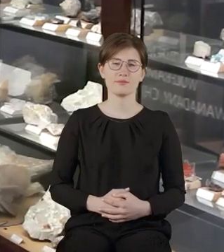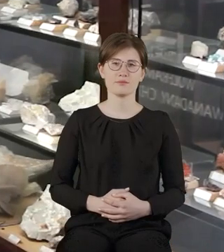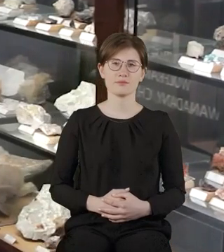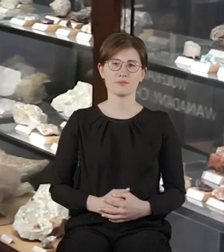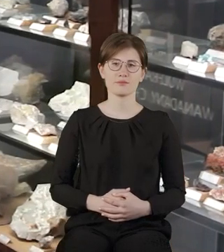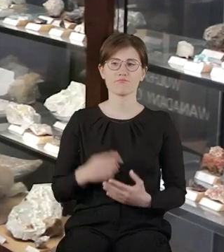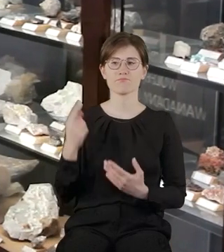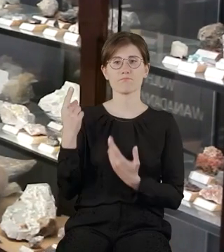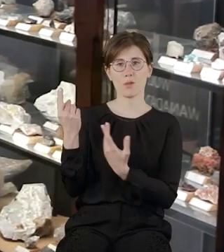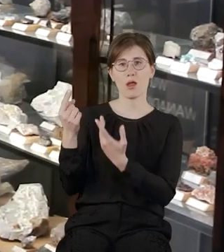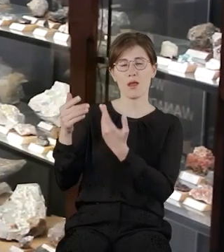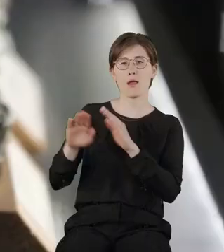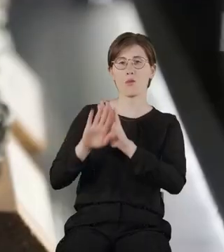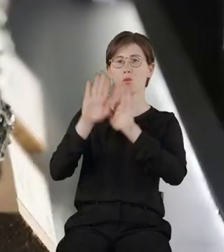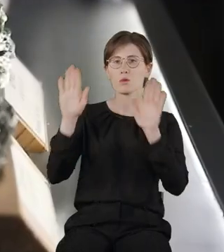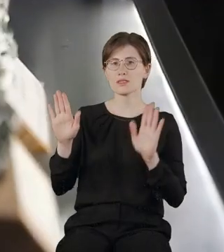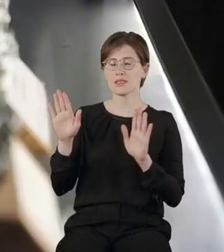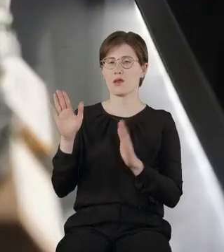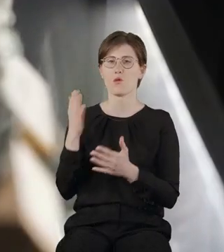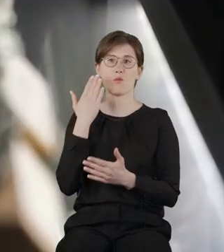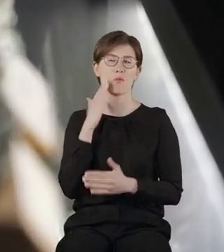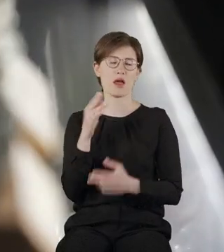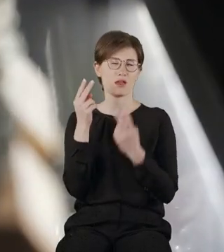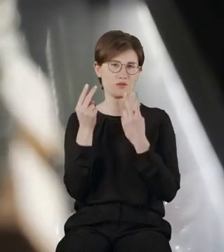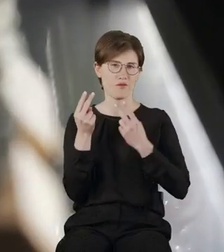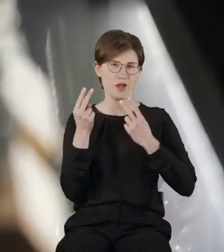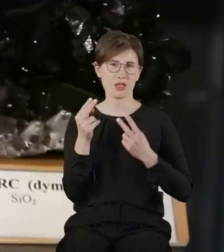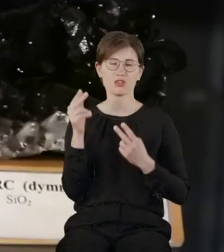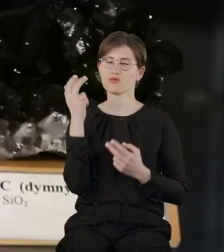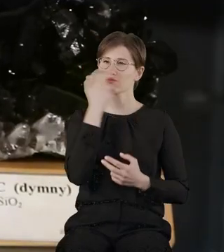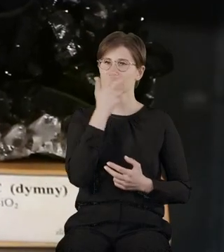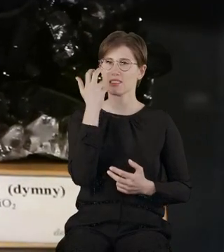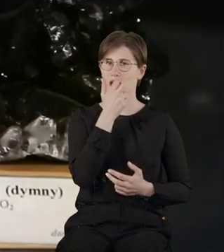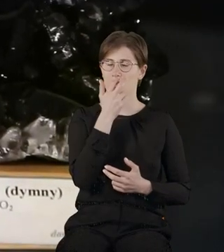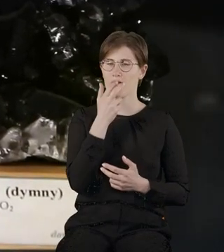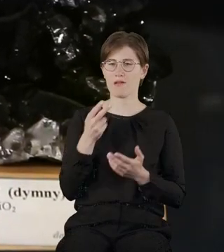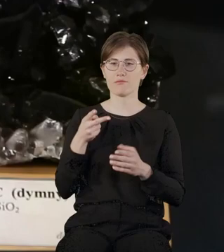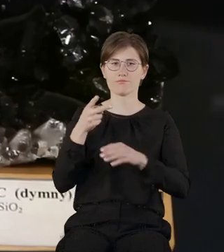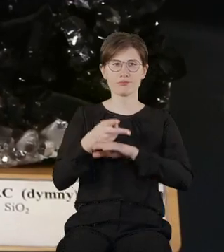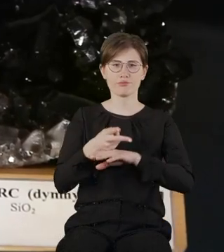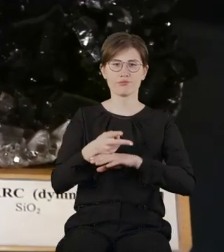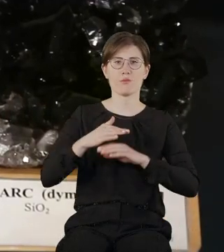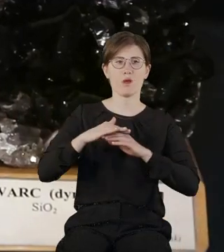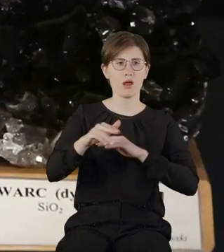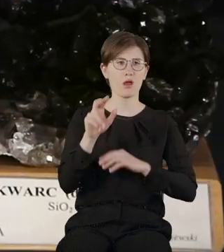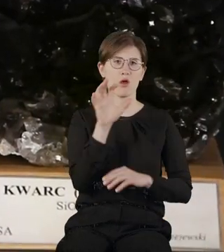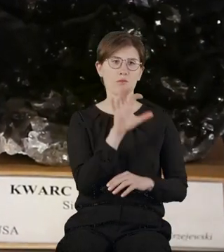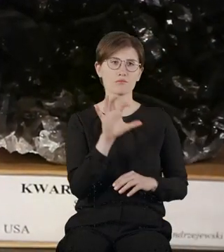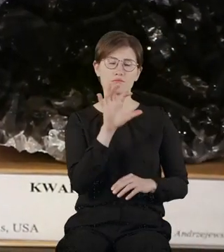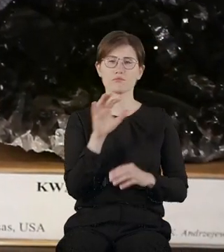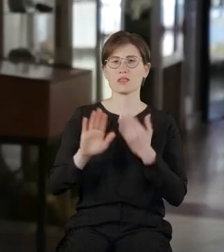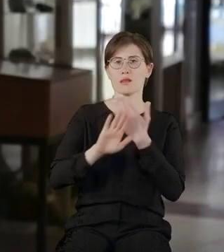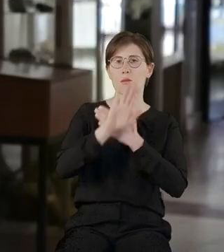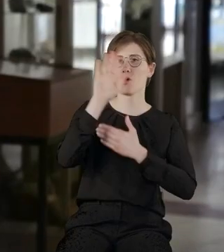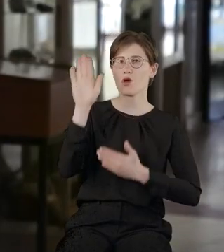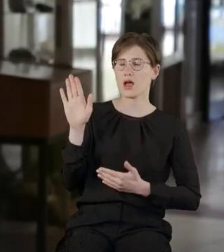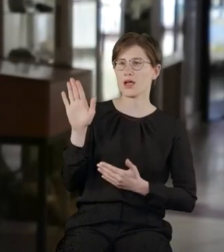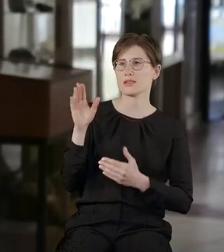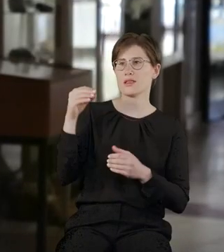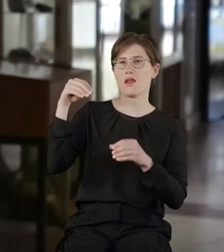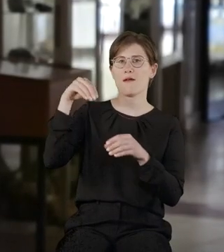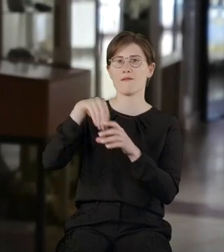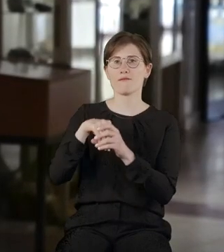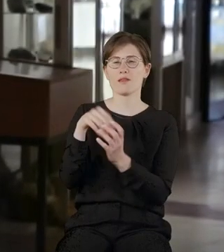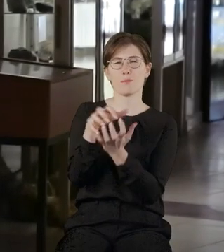Samo muzeum jest niezwykle istotną i ciekawą jednostką. W holach na parterze budynku proponuje ekspozycję, prezentuje